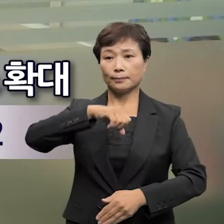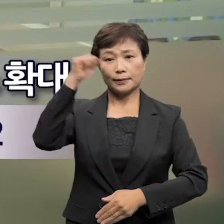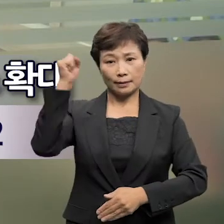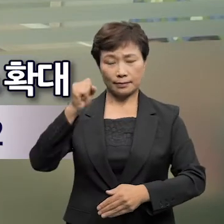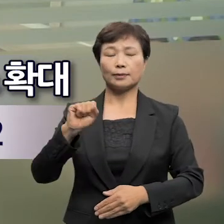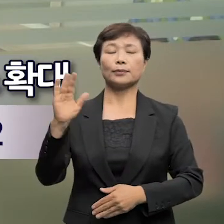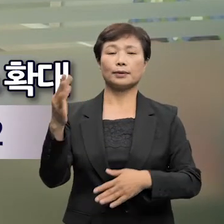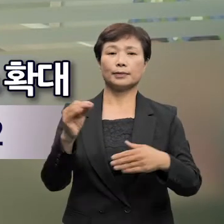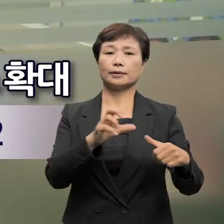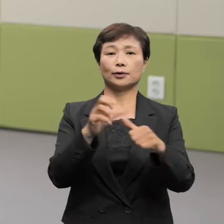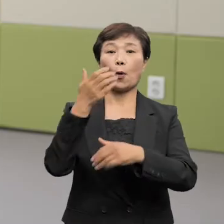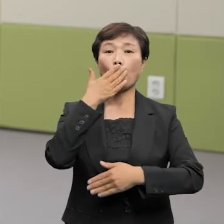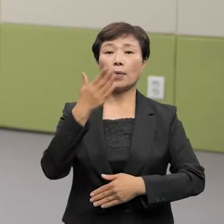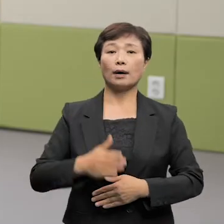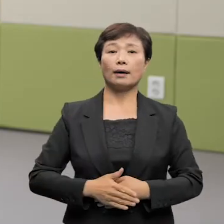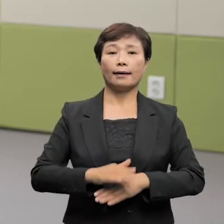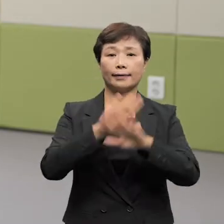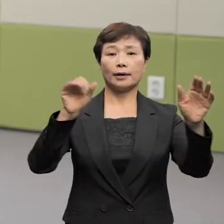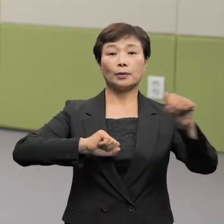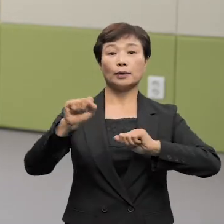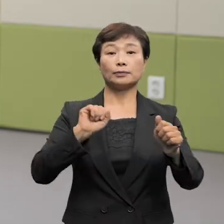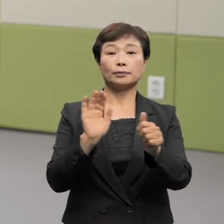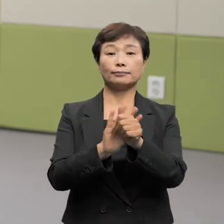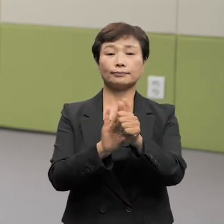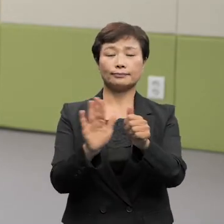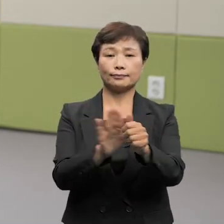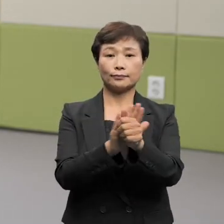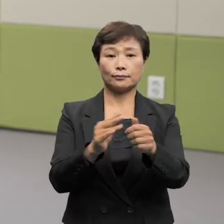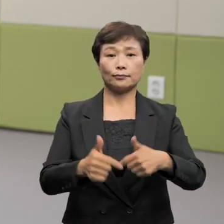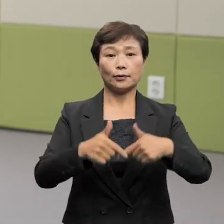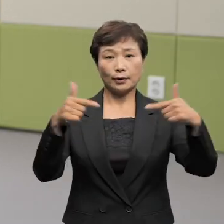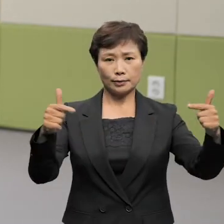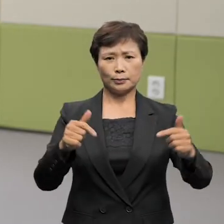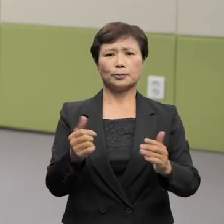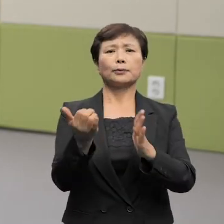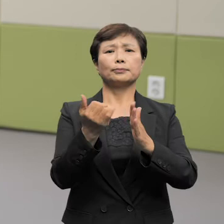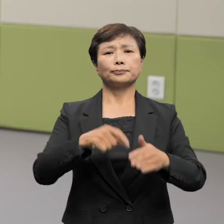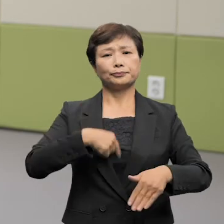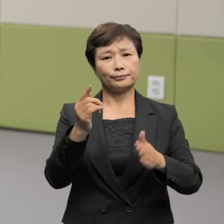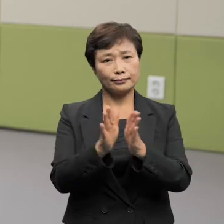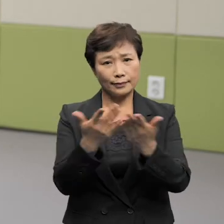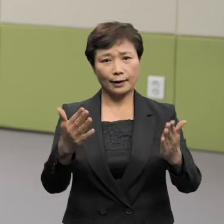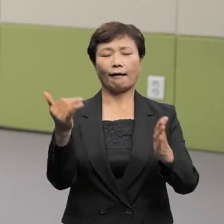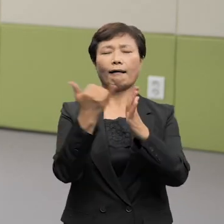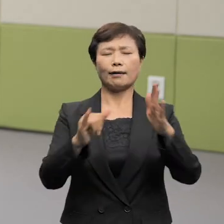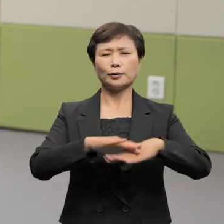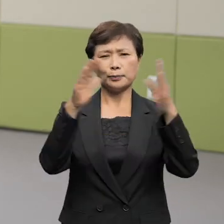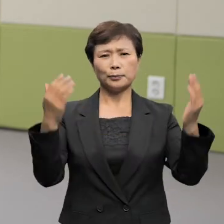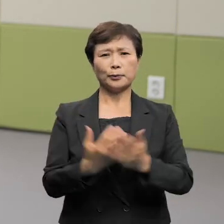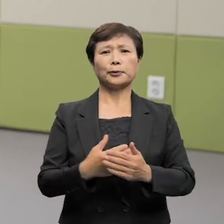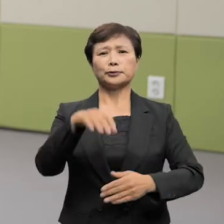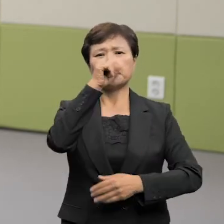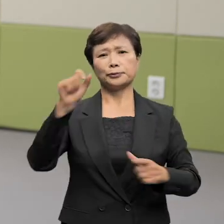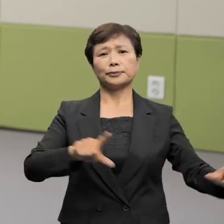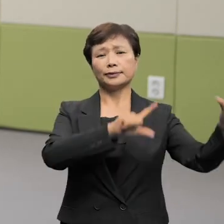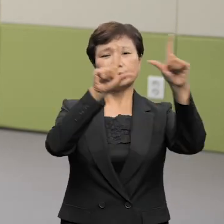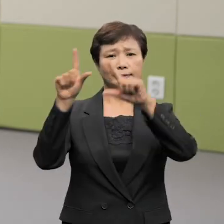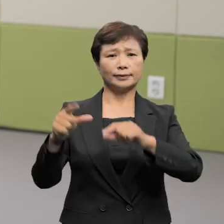가능합니다. 낮 활동 지원 서비스 확대로 당사자와 가족 모두 더 나은 삶을 누릴 수 있길